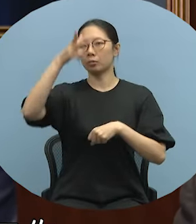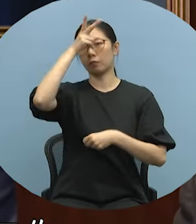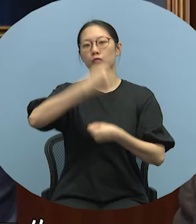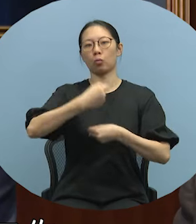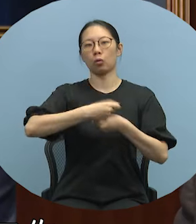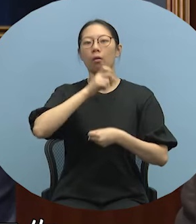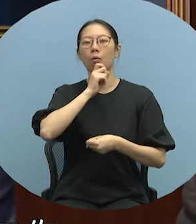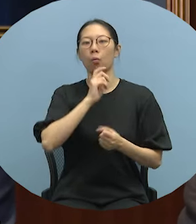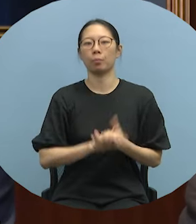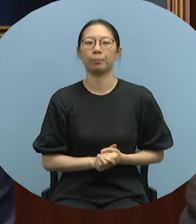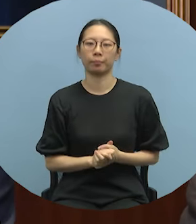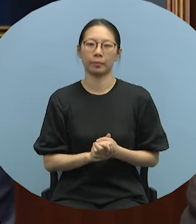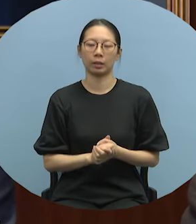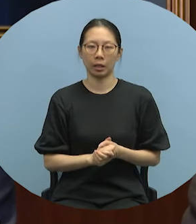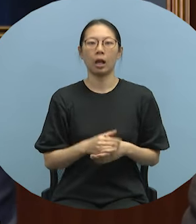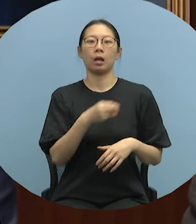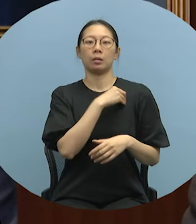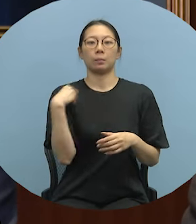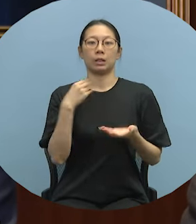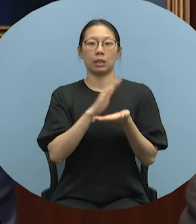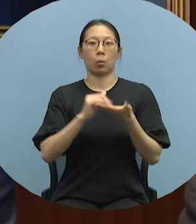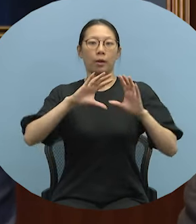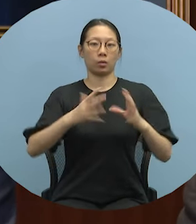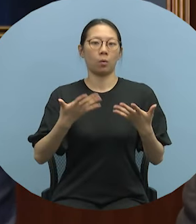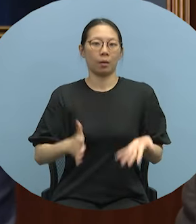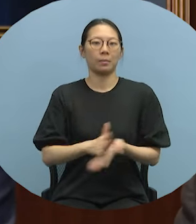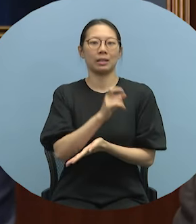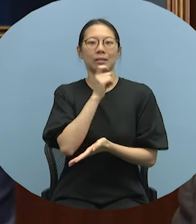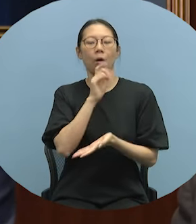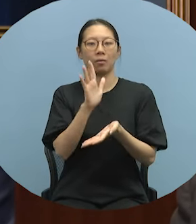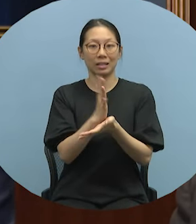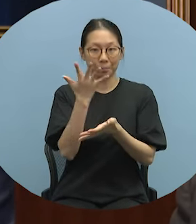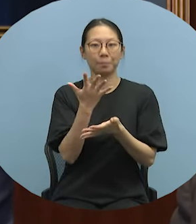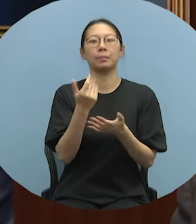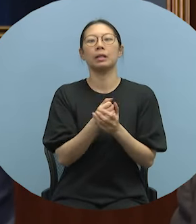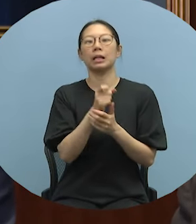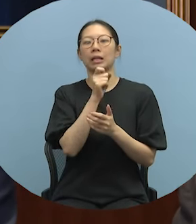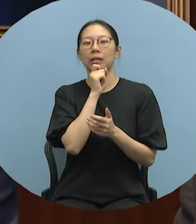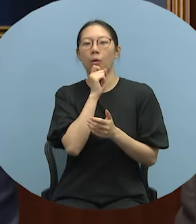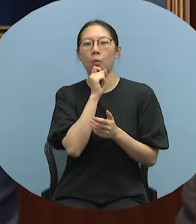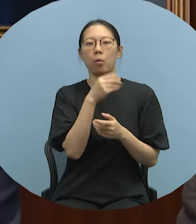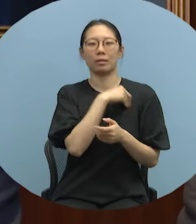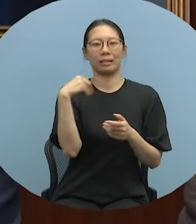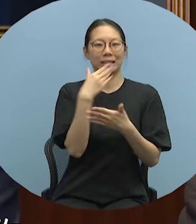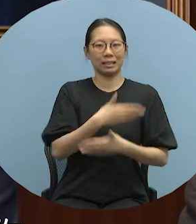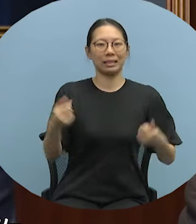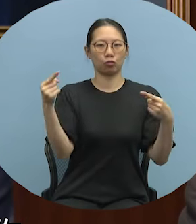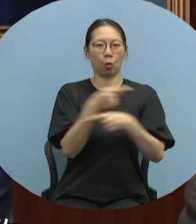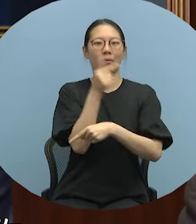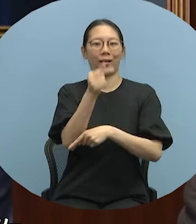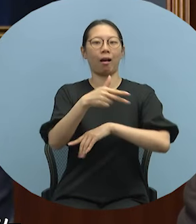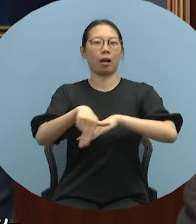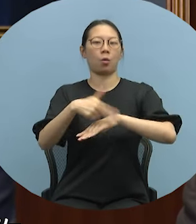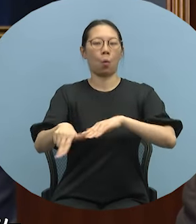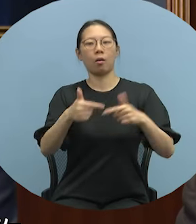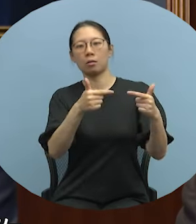工作。醫衞局咧將會喺今年咧係推出為期5年嘅醫健通家計劃，亦都會繼